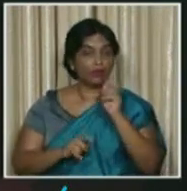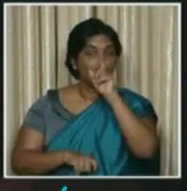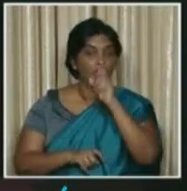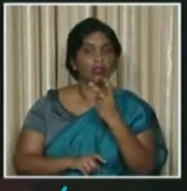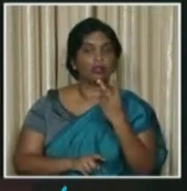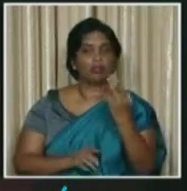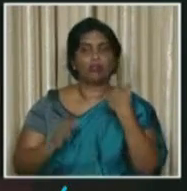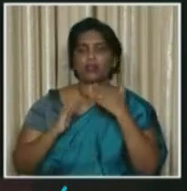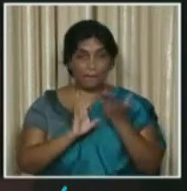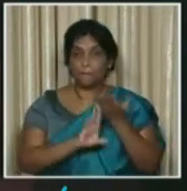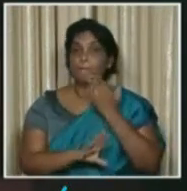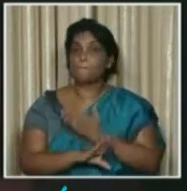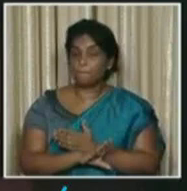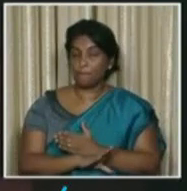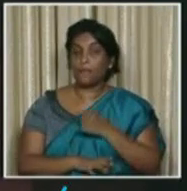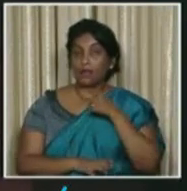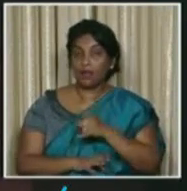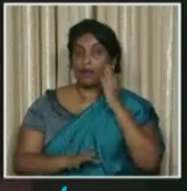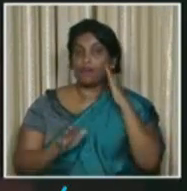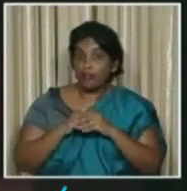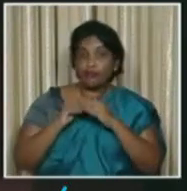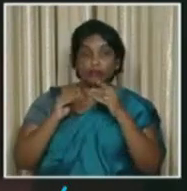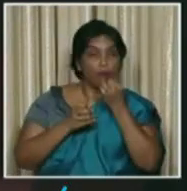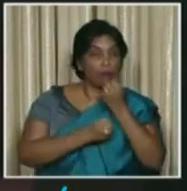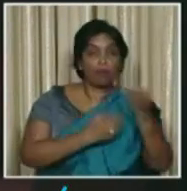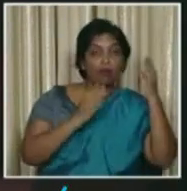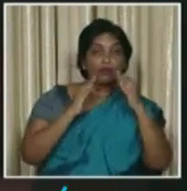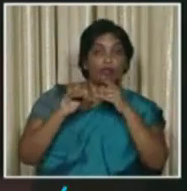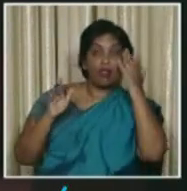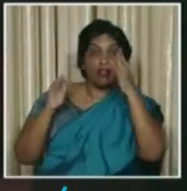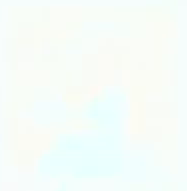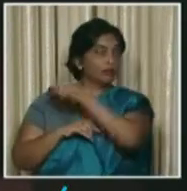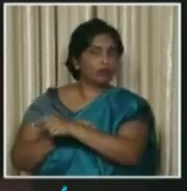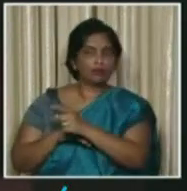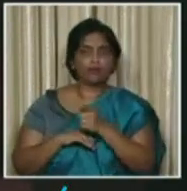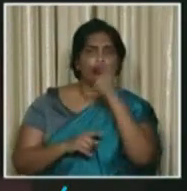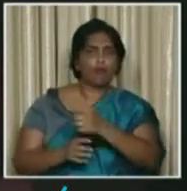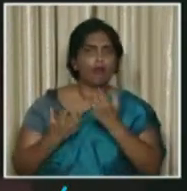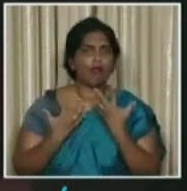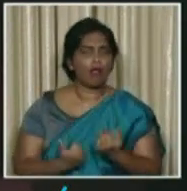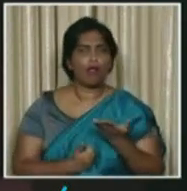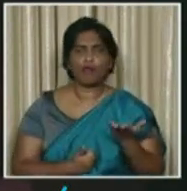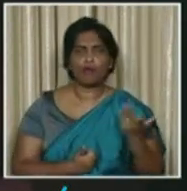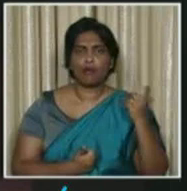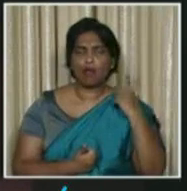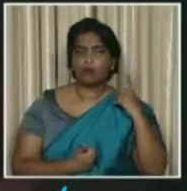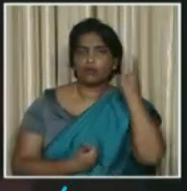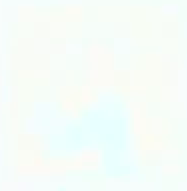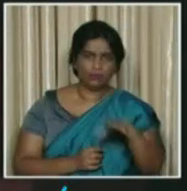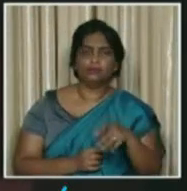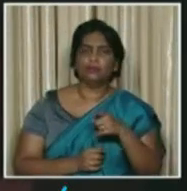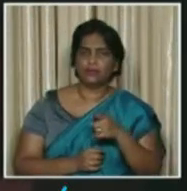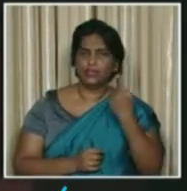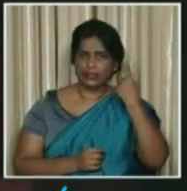දෙන්නෙකුත් අවිල්ල ඉන්නවා අපේ ගෙදර කියලා කියනවා. ජමීල්ගේ වයිෆ්ගේ ගෙදරට සහ තවත් එයාට සම්බන්ධ ගෙදරකට. කොහොමද හමුදා බුද්ධිංශයේ නිලධාරීන්